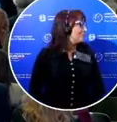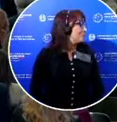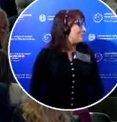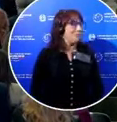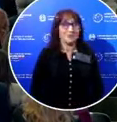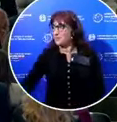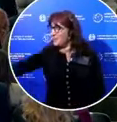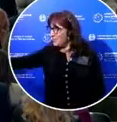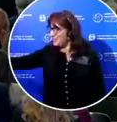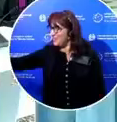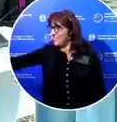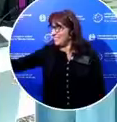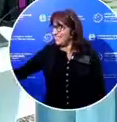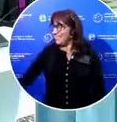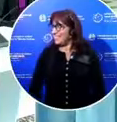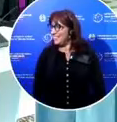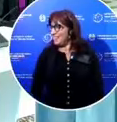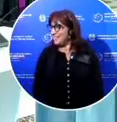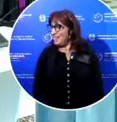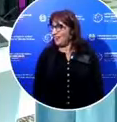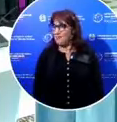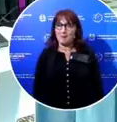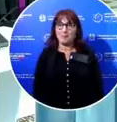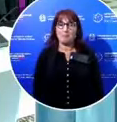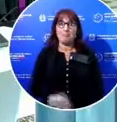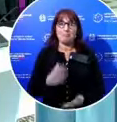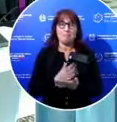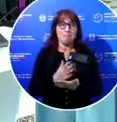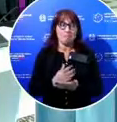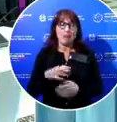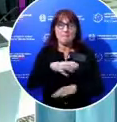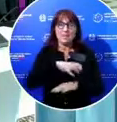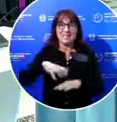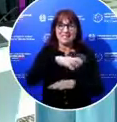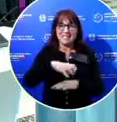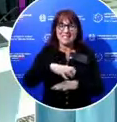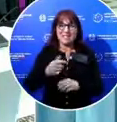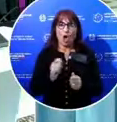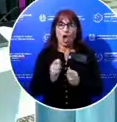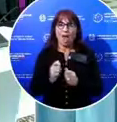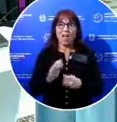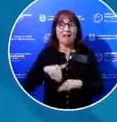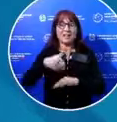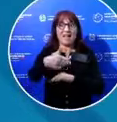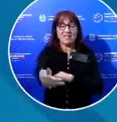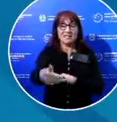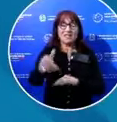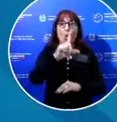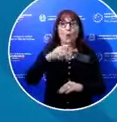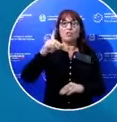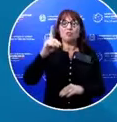Prende ora la parola il Ministro degli Affari Esteri e della Cooperazione Internazionale, Luigi Di Maio.